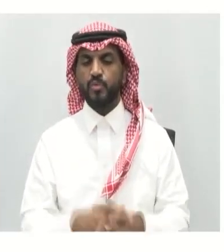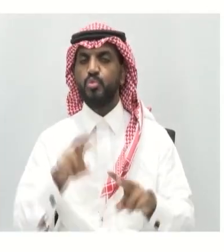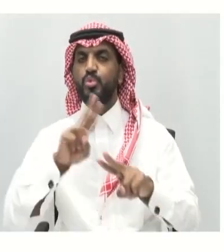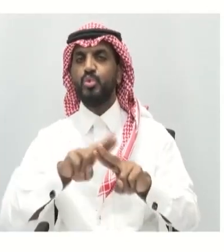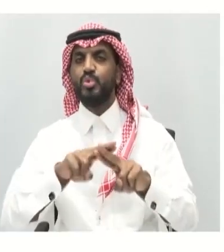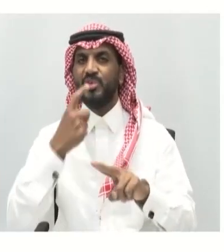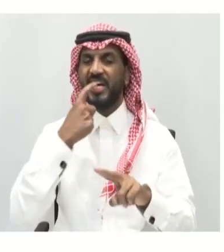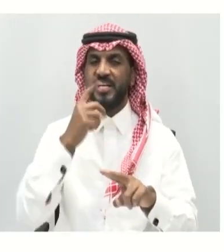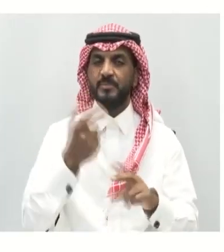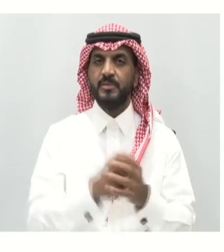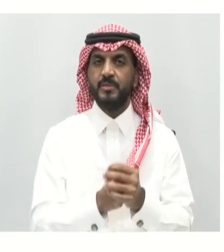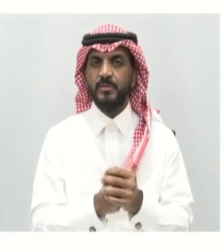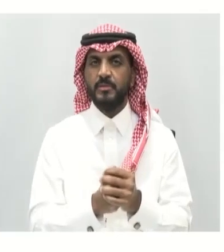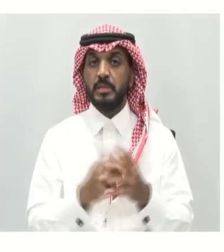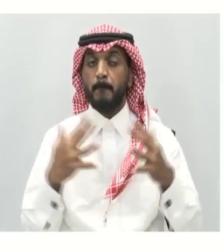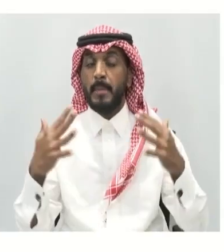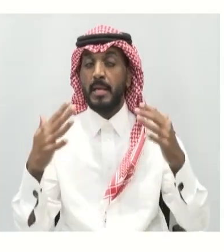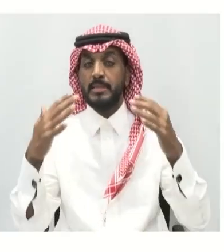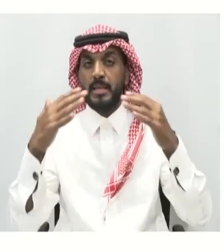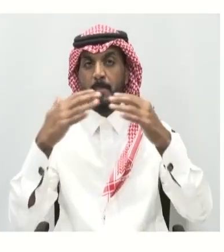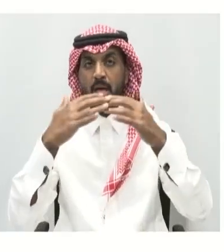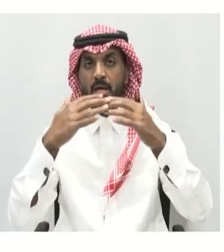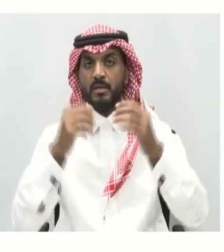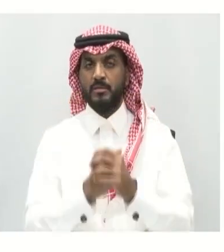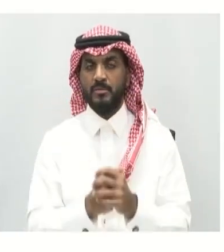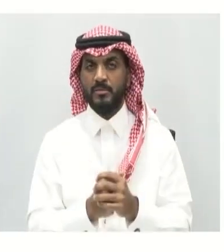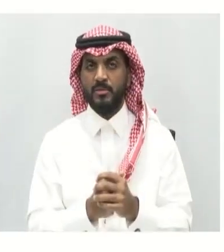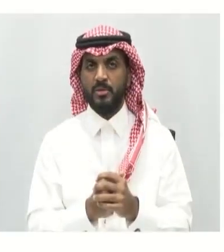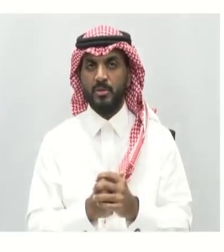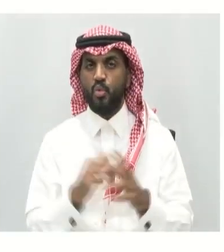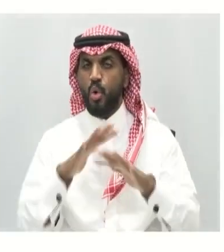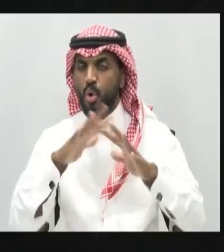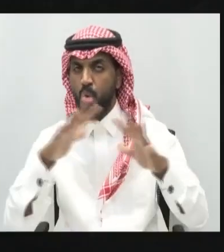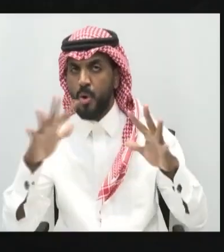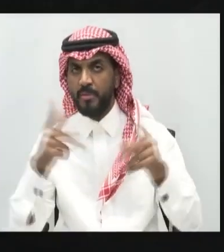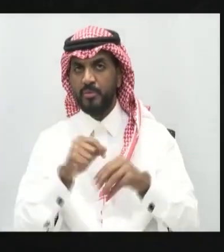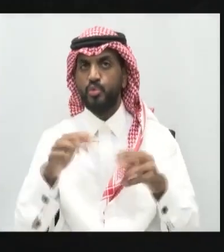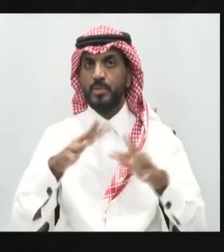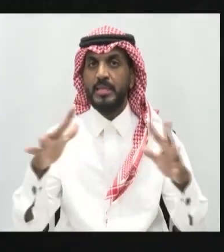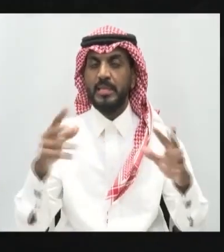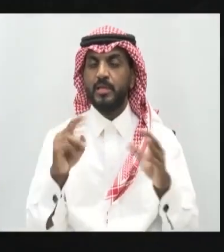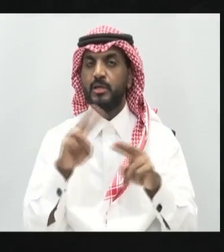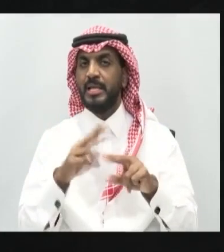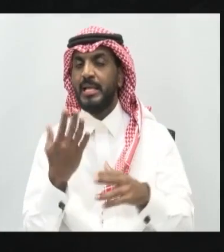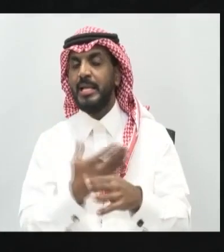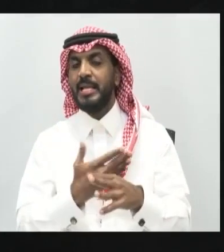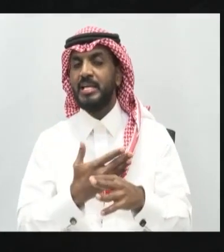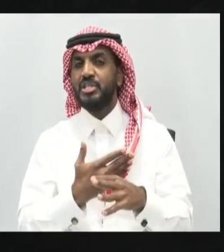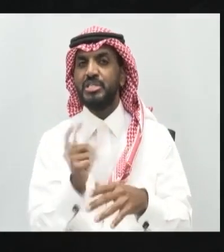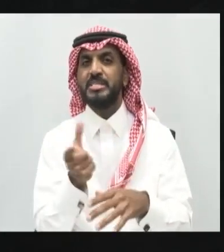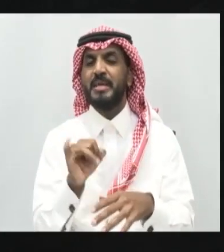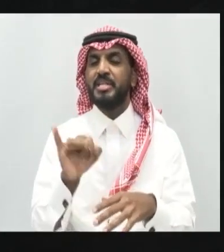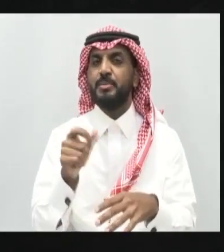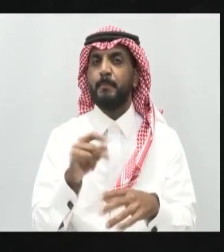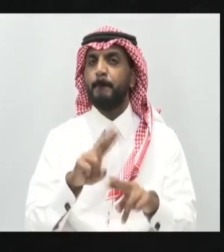نجوم تملا السماء نجوم في السماء طيب ليش قلنا لها